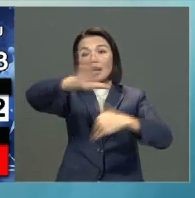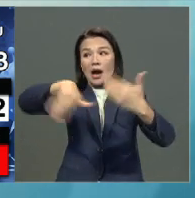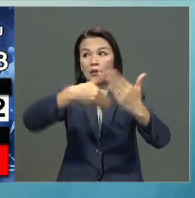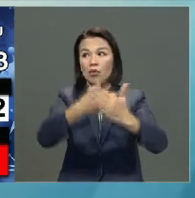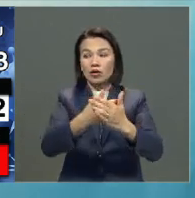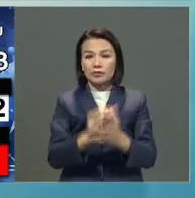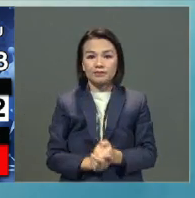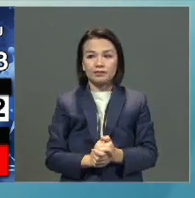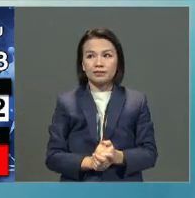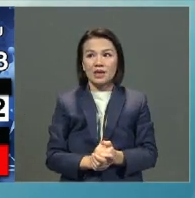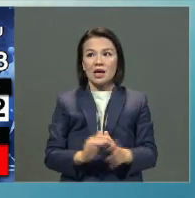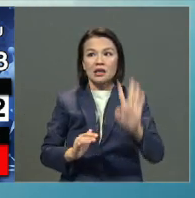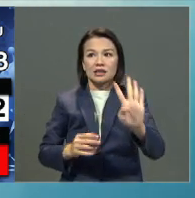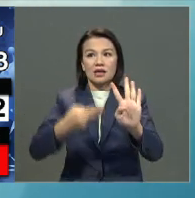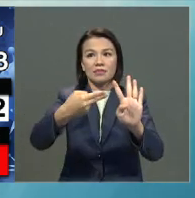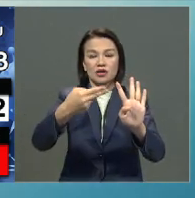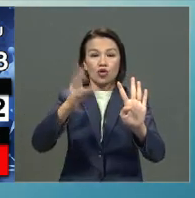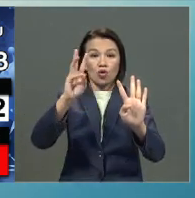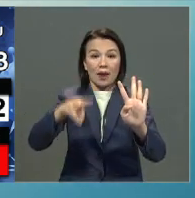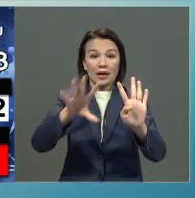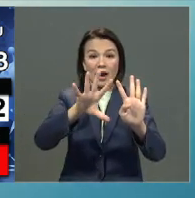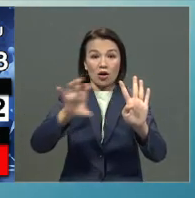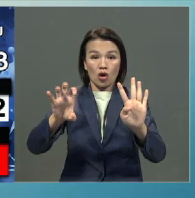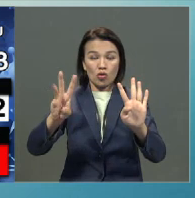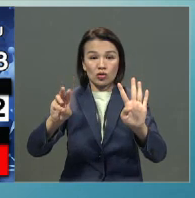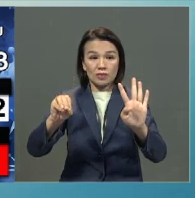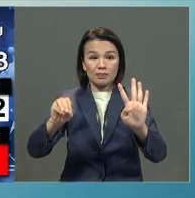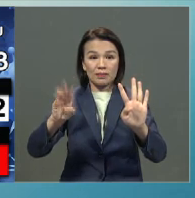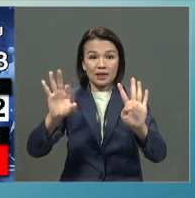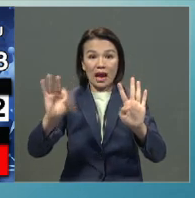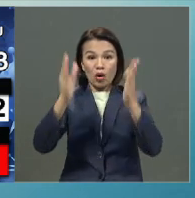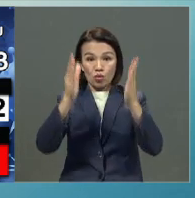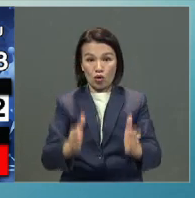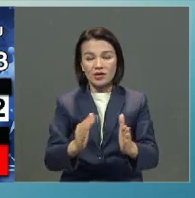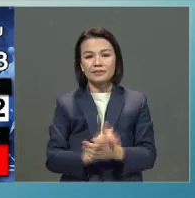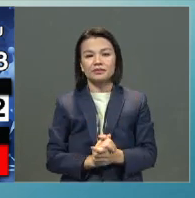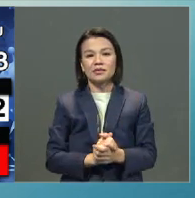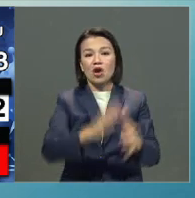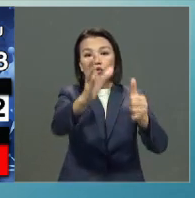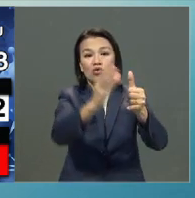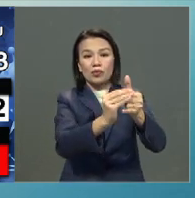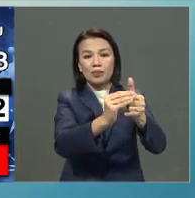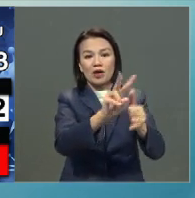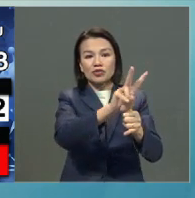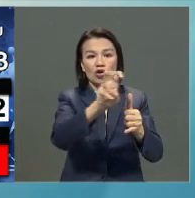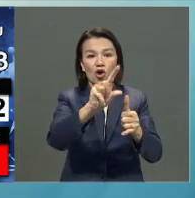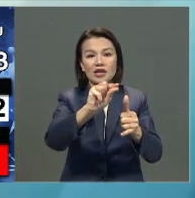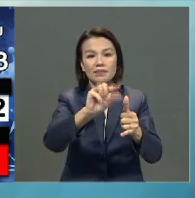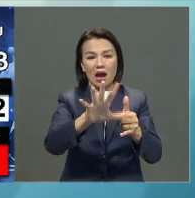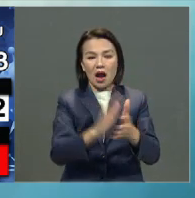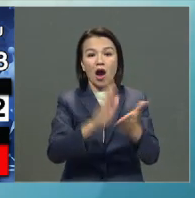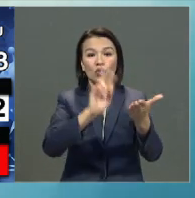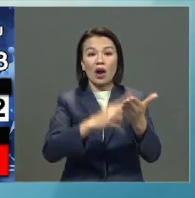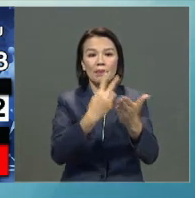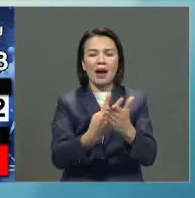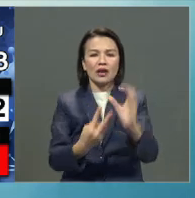ปีโดยพูดง่ายก็คือเป็นวัยแรงงานทั้งนั้นนะครับเอ่อไทยเป็นสัญชาติไทยเก้าสิบเก้าจุดหนึ่งเปอร์เซ็นต์อเมริกานะครับกับอังกฤษตามมานะครับแล้วก็อัตราการป่วยในกลุ่มเพื่อผู้ที่เข้ากับกันนะครับทั้งหมดเราดูแลเขา46500 69คนนะครับติดเชื้อไป 225คนเท่ากับ